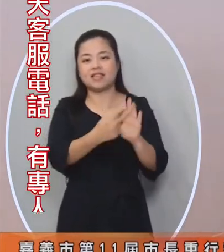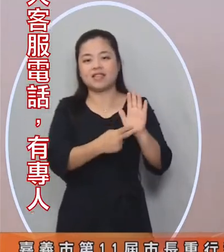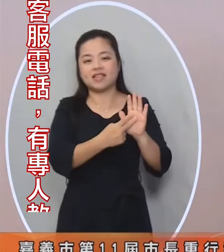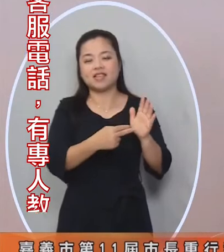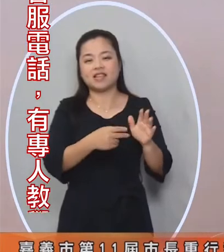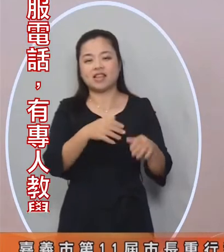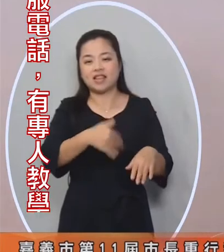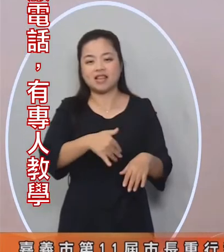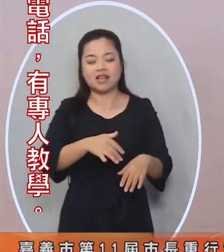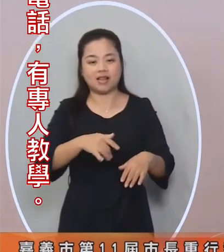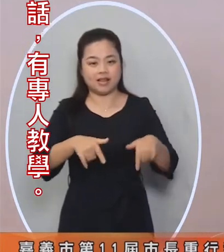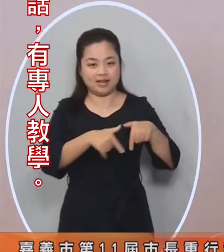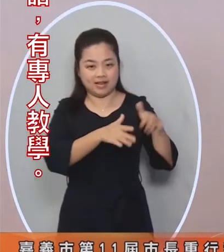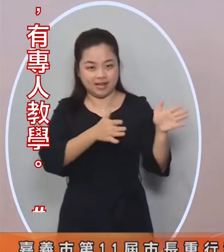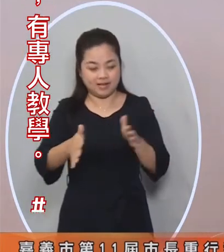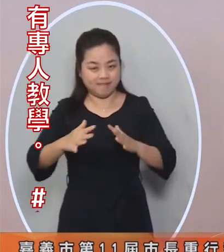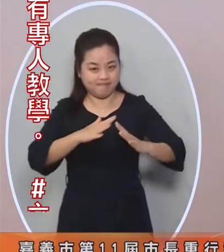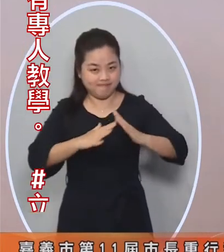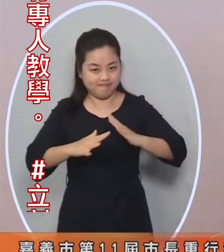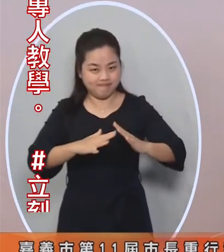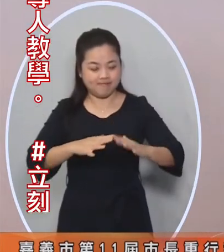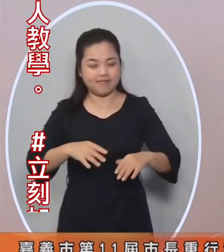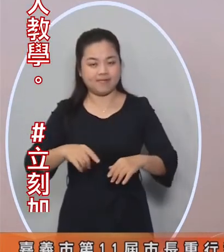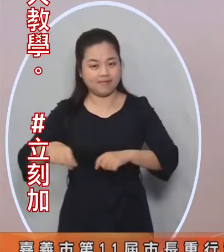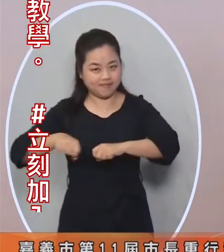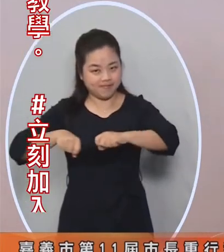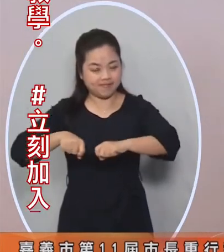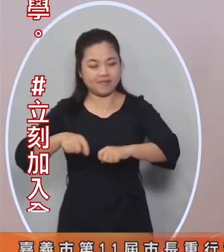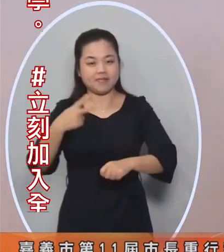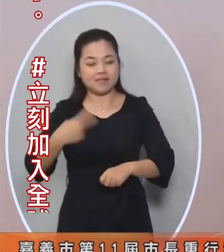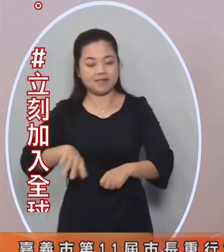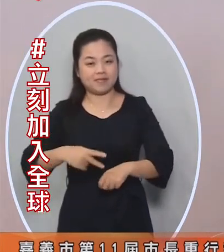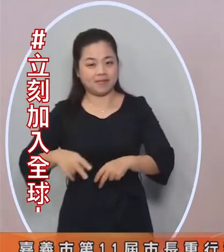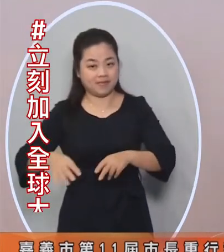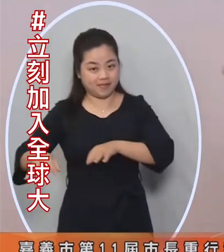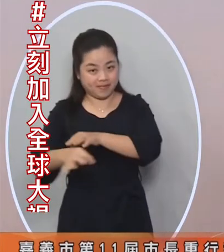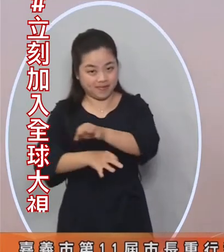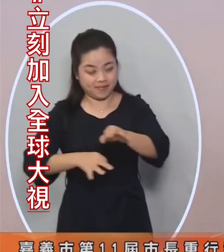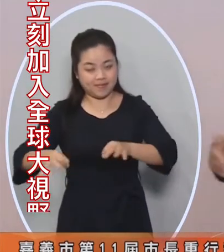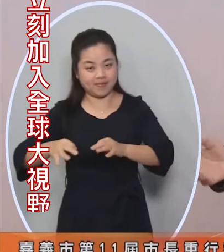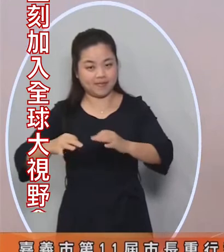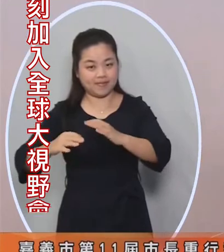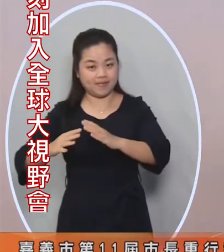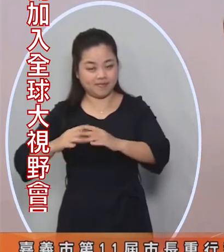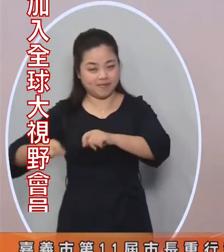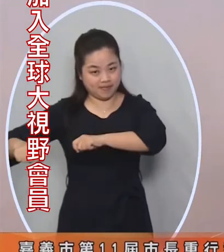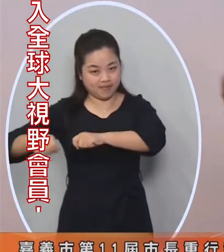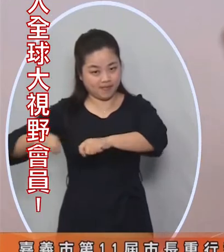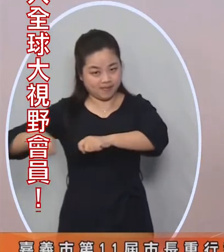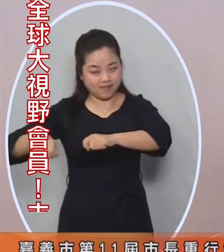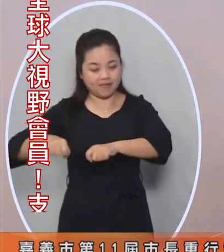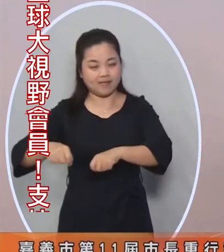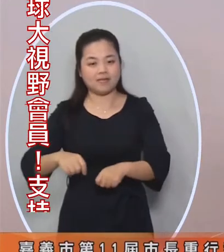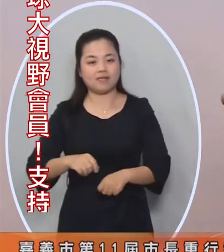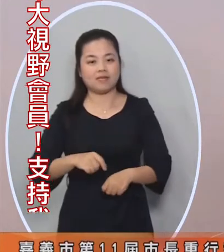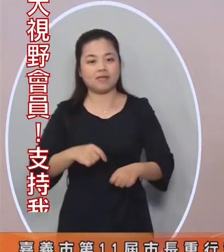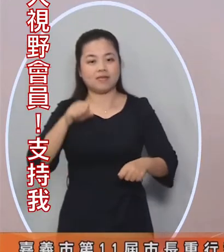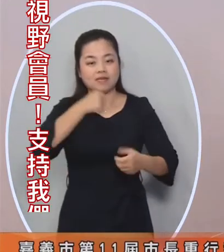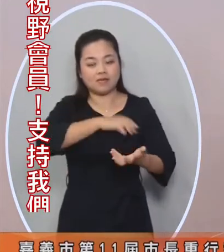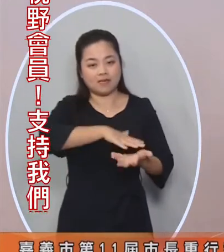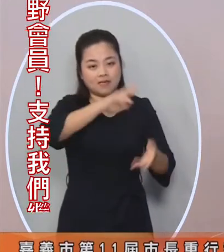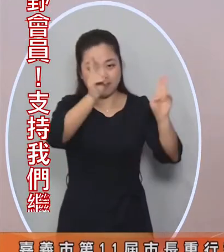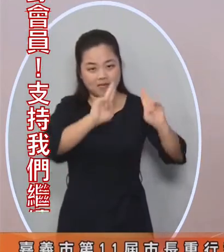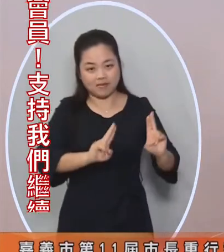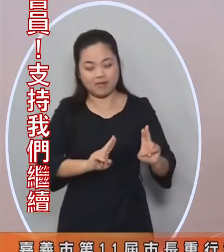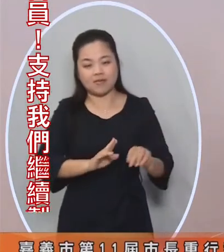吼、哦，心理战略过来，经济战略，吼、哦，就是补充军力。台积电，你若叫